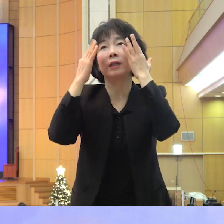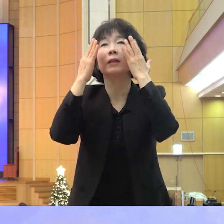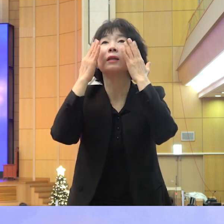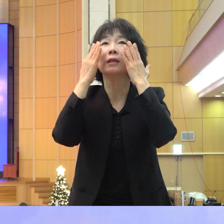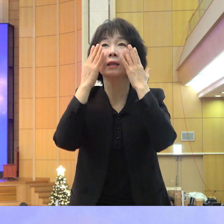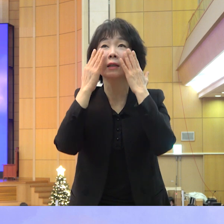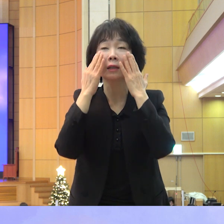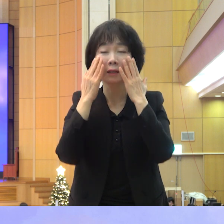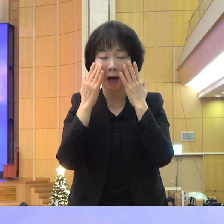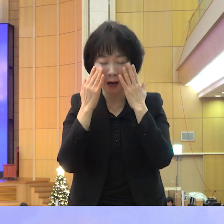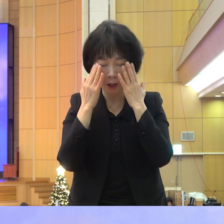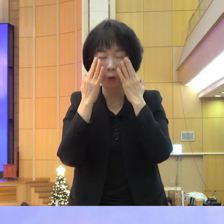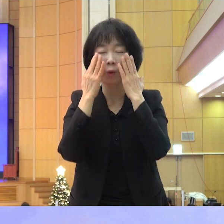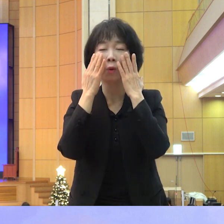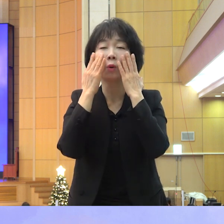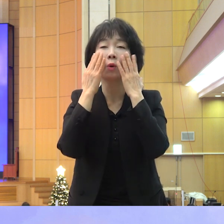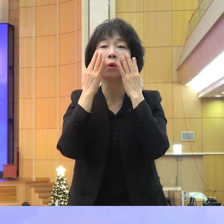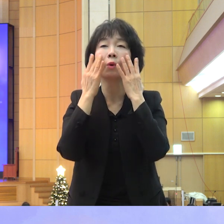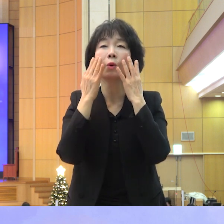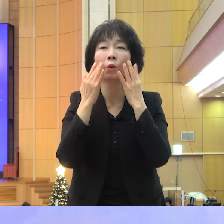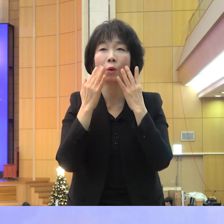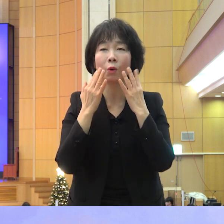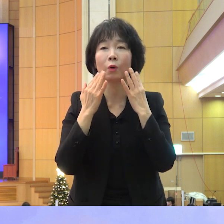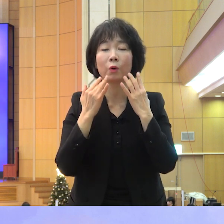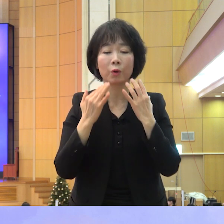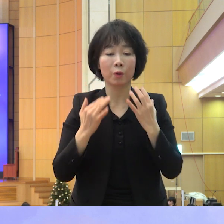눈물이 나요